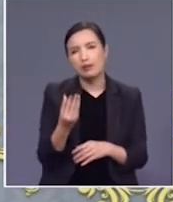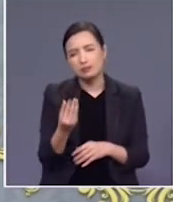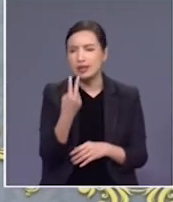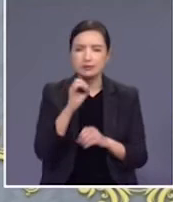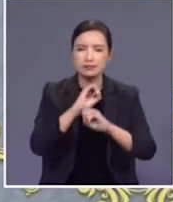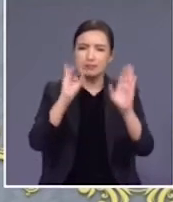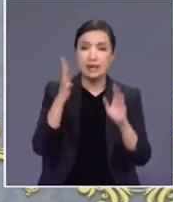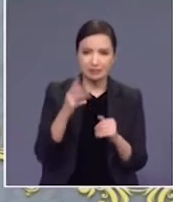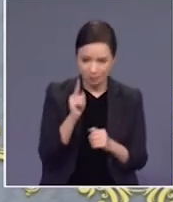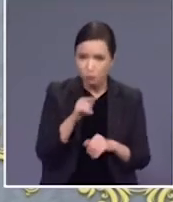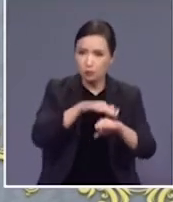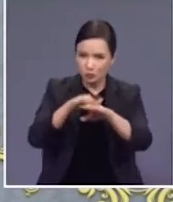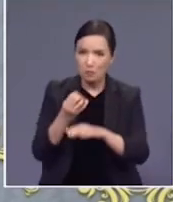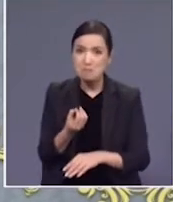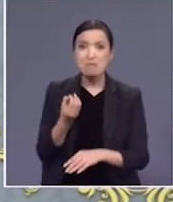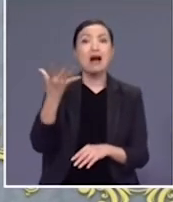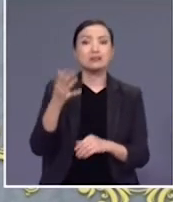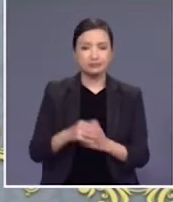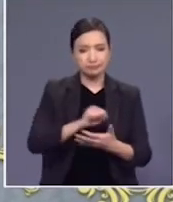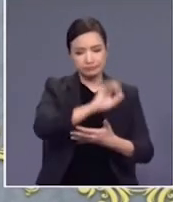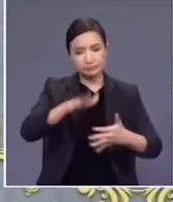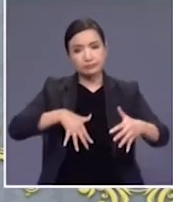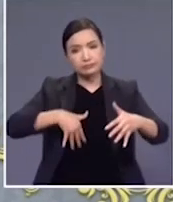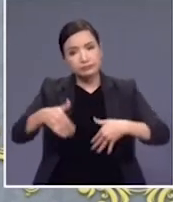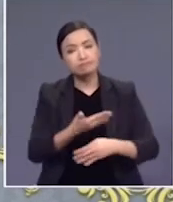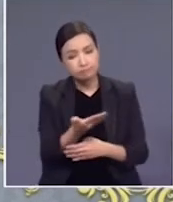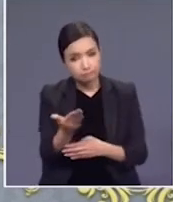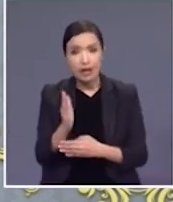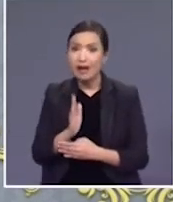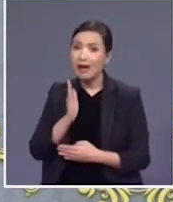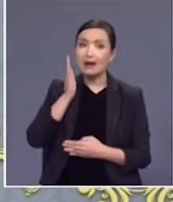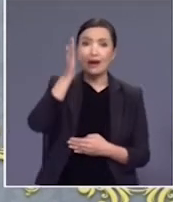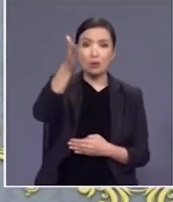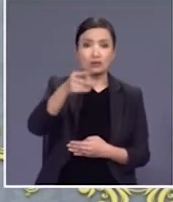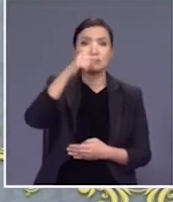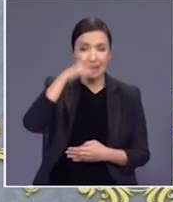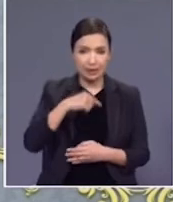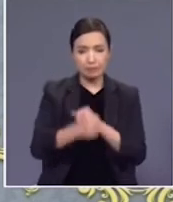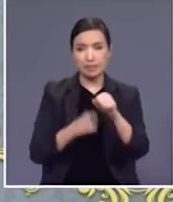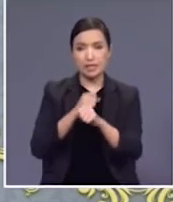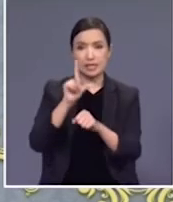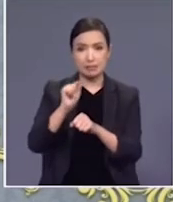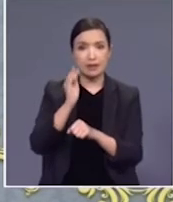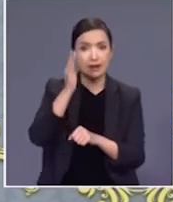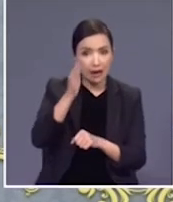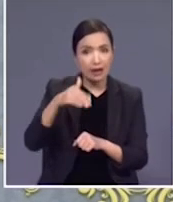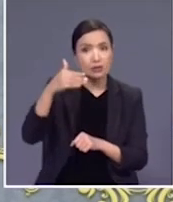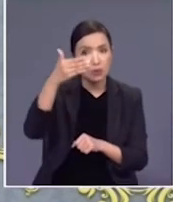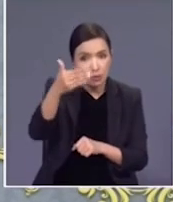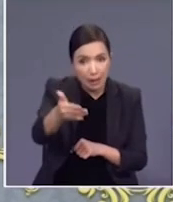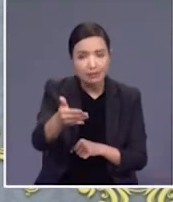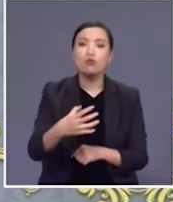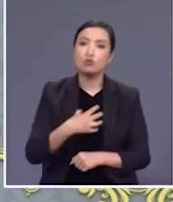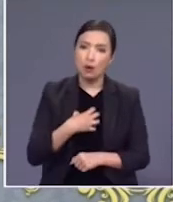จนออกมานะครับพี่น้องประชาชนครับอนาคตของประเทศไทยใน20ปีข้างหน้าและต่อๆไปเราจะต้องการ